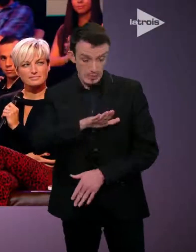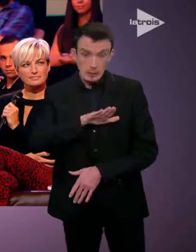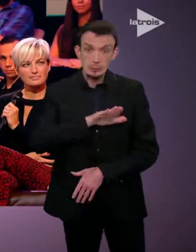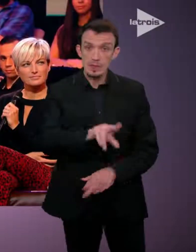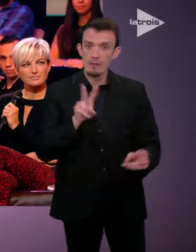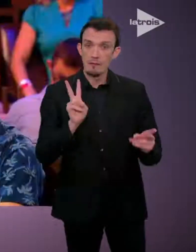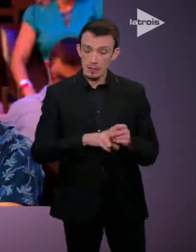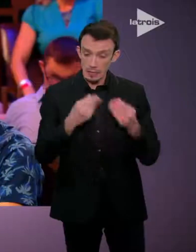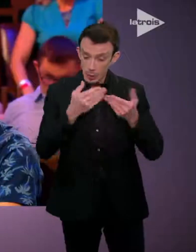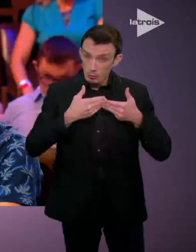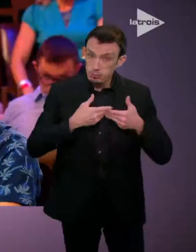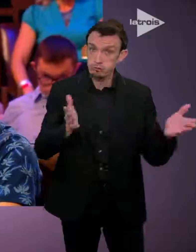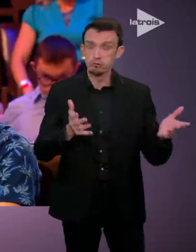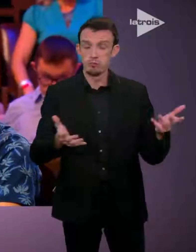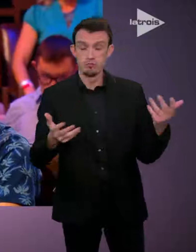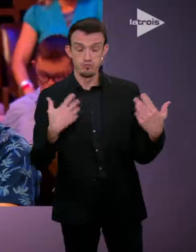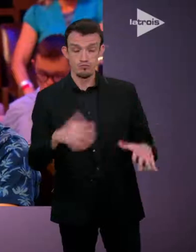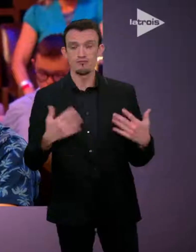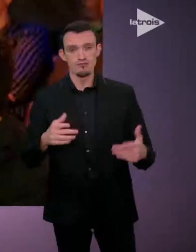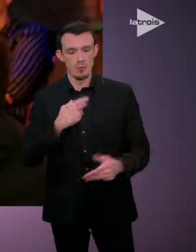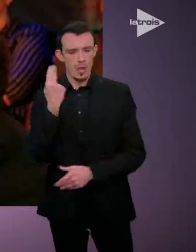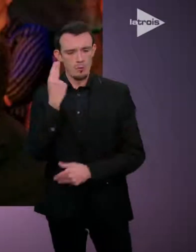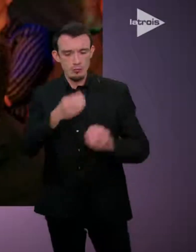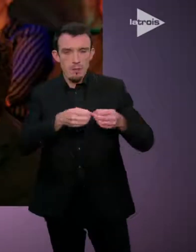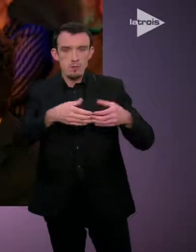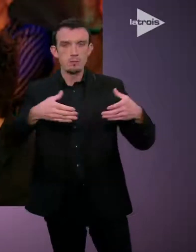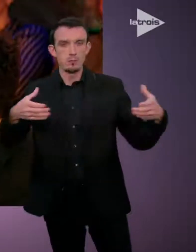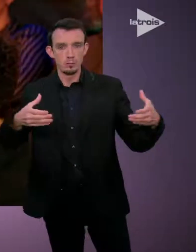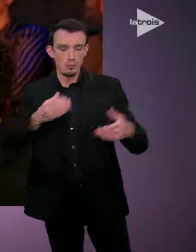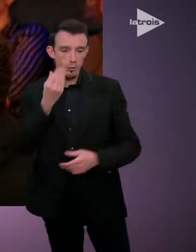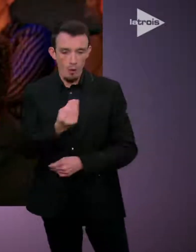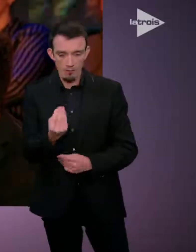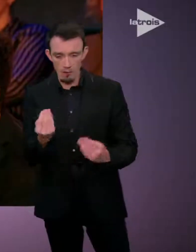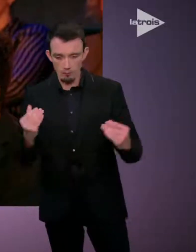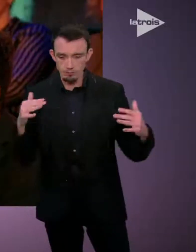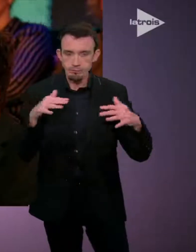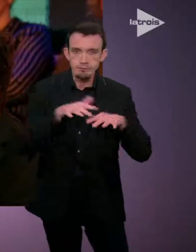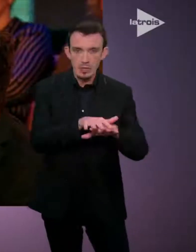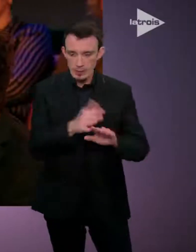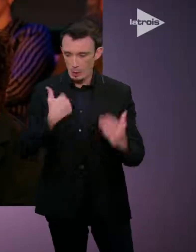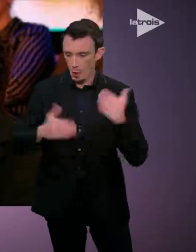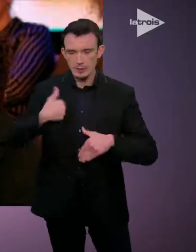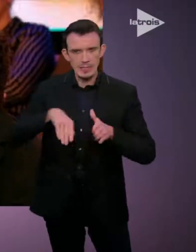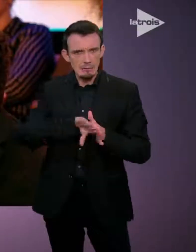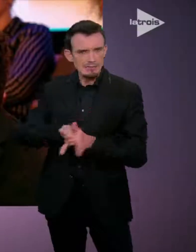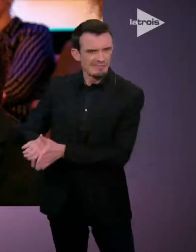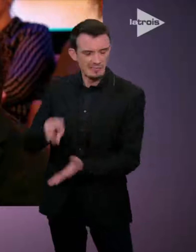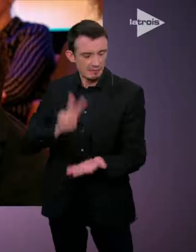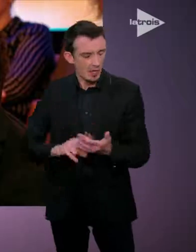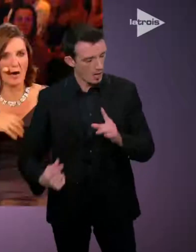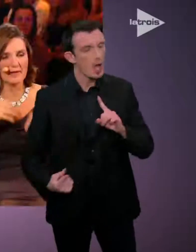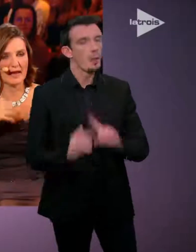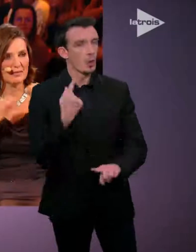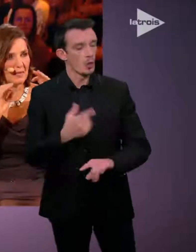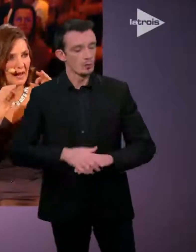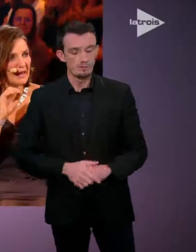on a besoin de plus d'endroits comme ça où les élèves peuvent grandir ensemble et mettre un petit peu le handicap de côté le temps d'un moment. Vraiment, c'est important. Exactement. Et